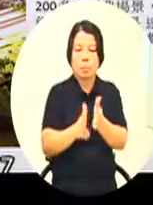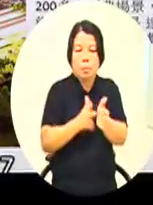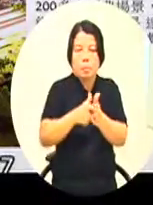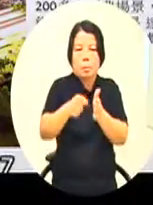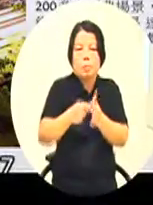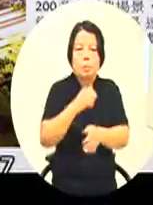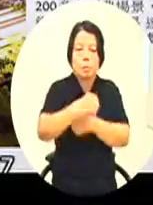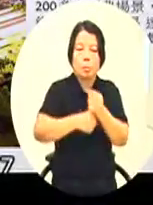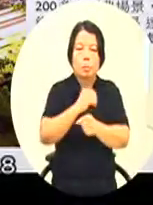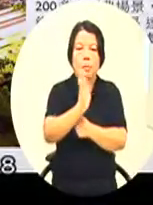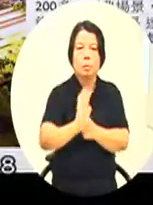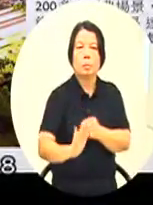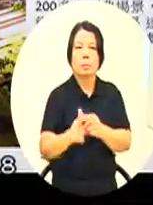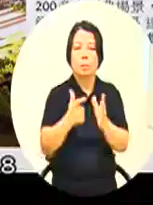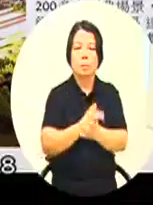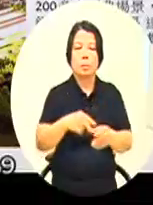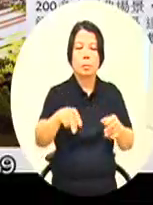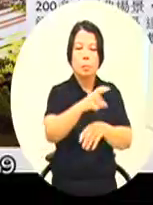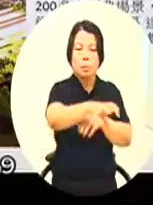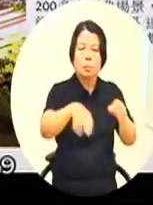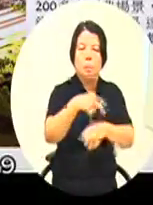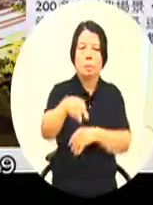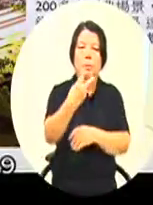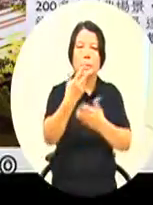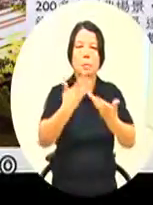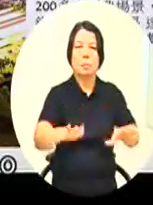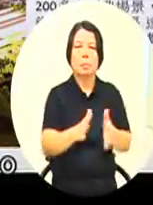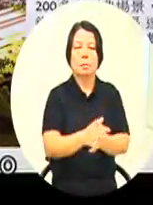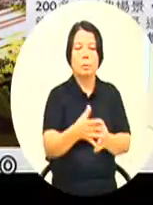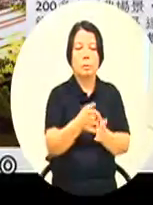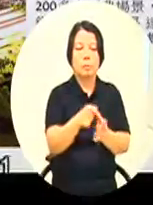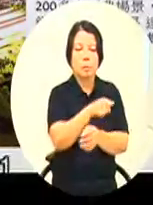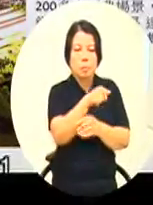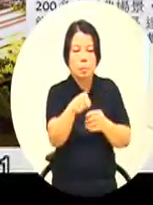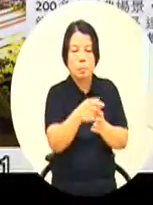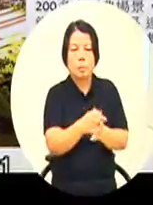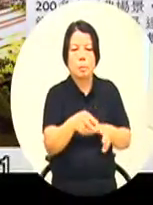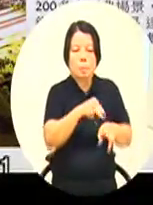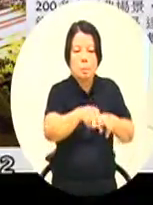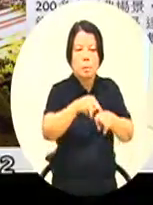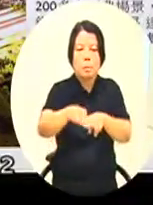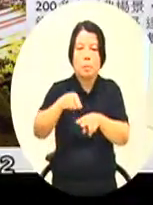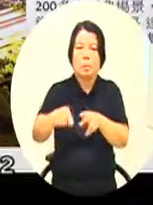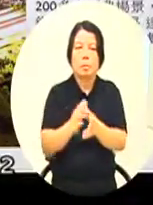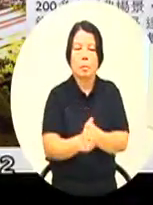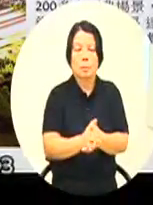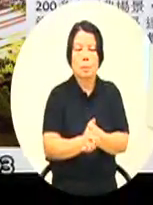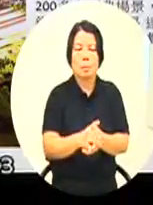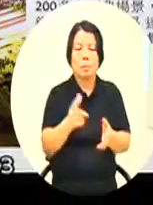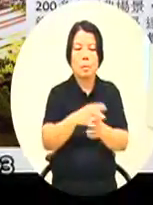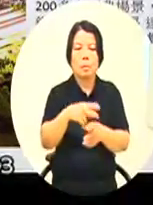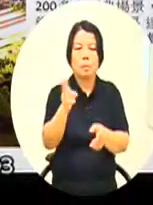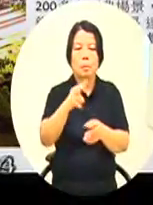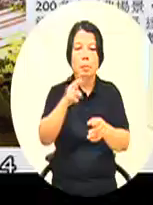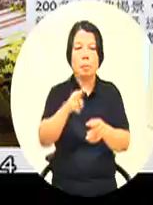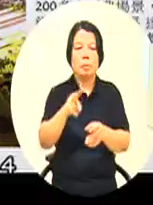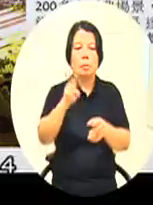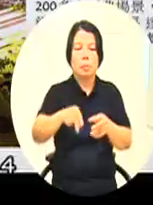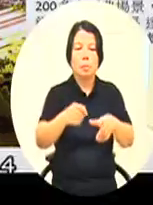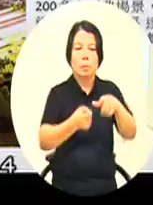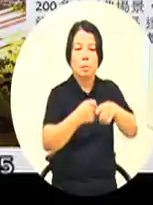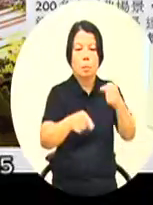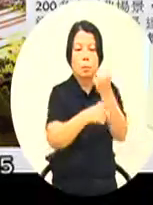驶，然后还有200多处的那个经典的场景，光铺设的轨道就长达了2000公尺哦。